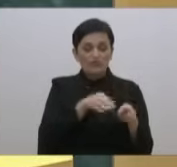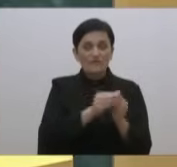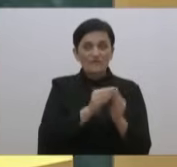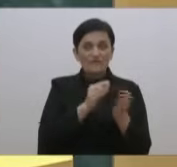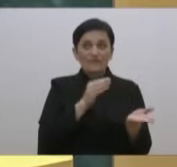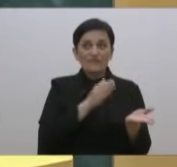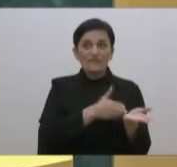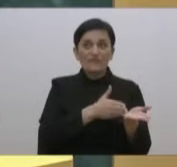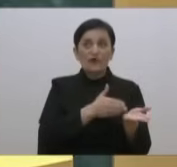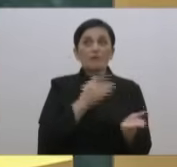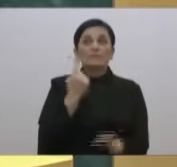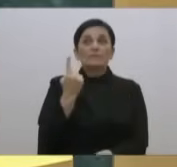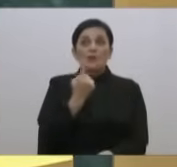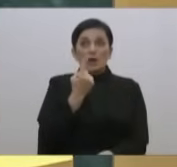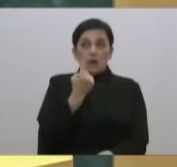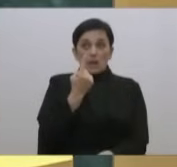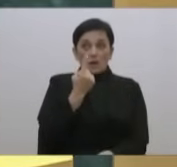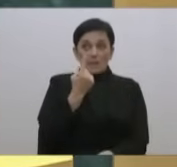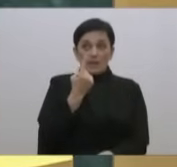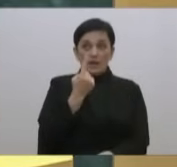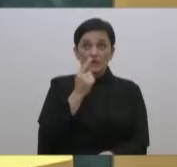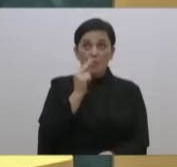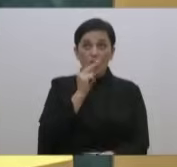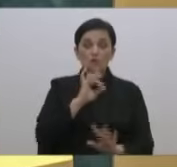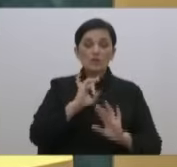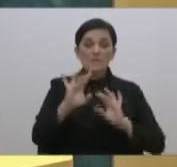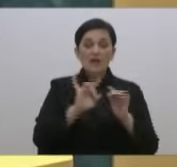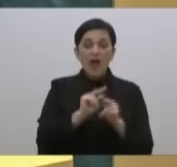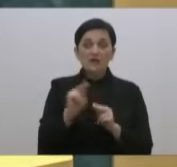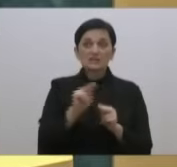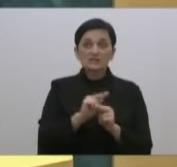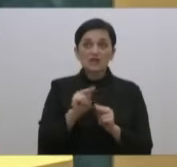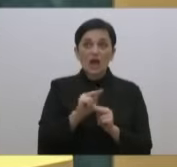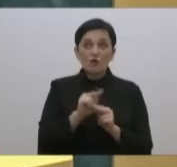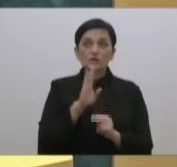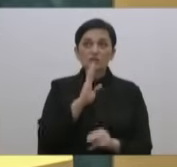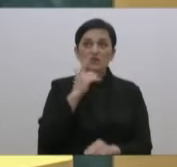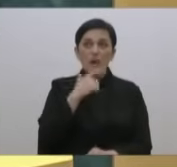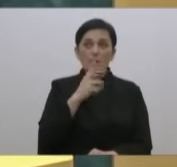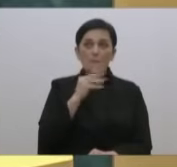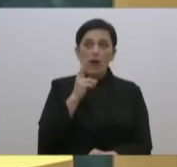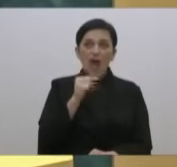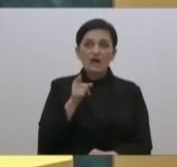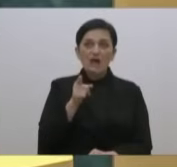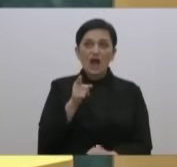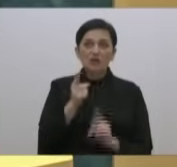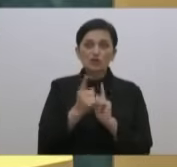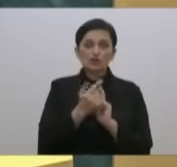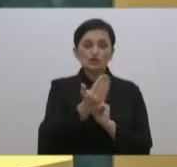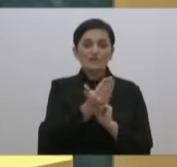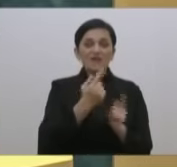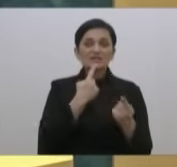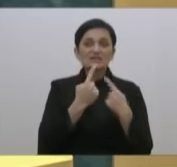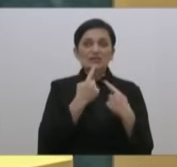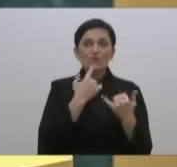პირველ კურსელ პიარშიკებს უკაცრავად რომ ასწავლიან Calbatoni Makashem Huda, როგორც თქვენ